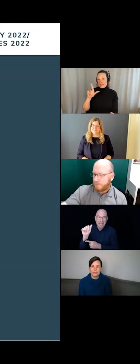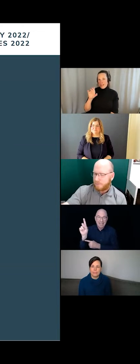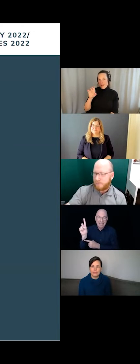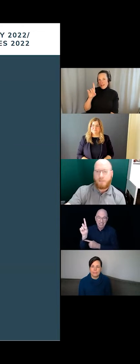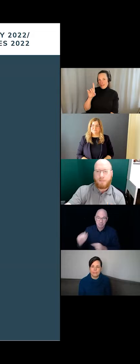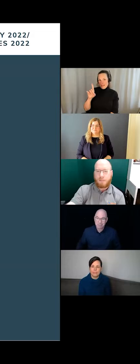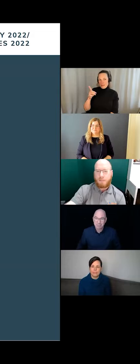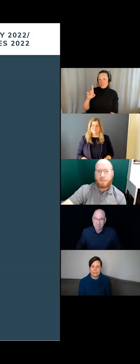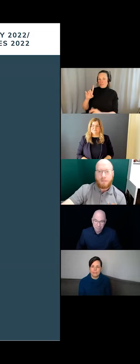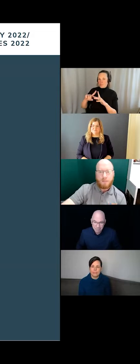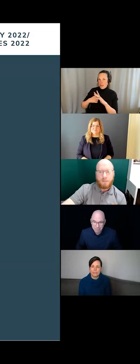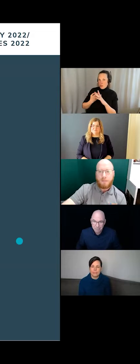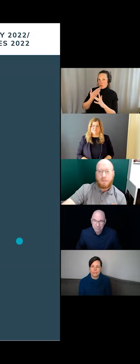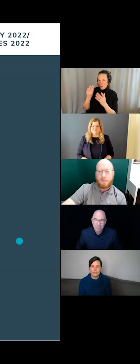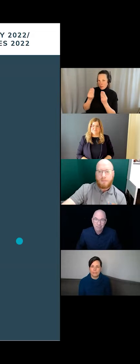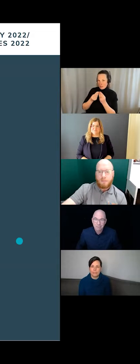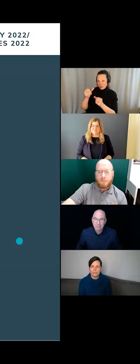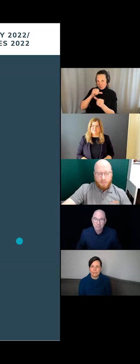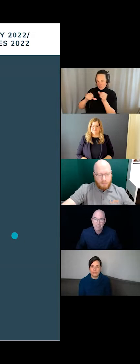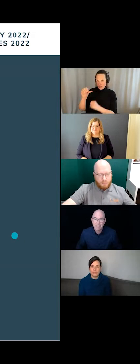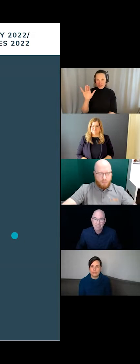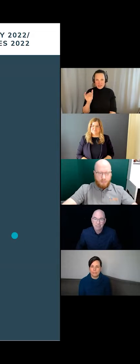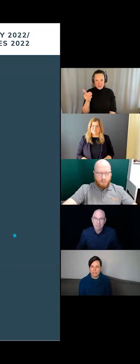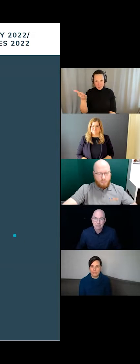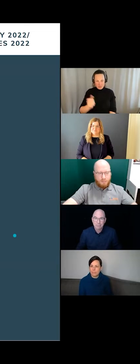l'introduction de LAD.